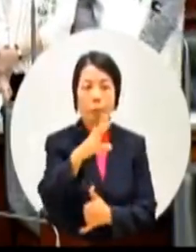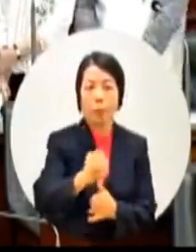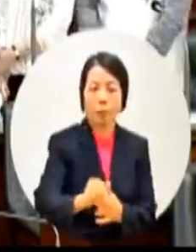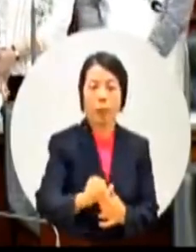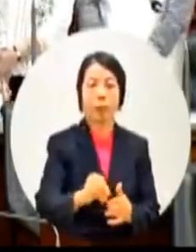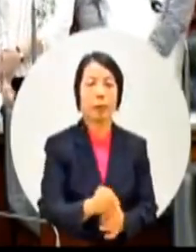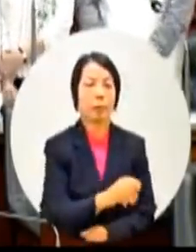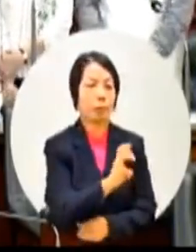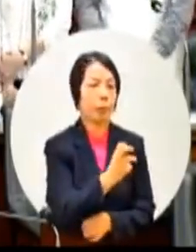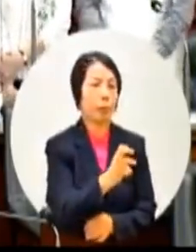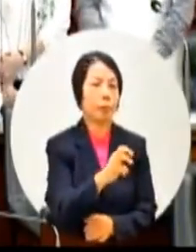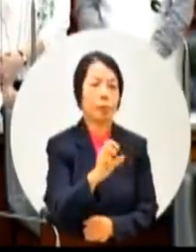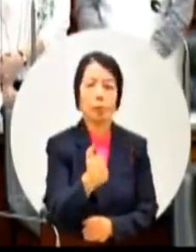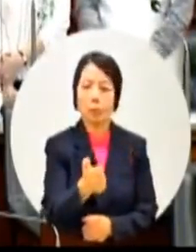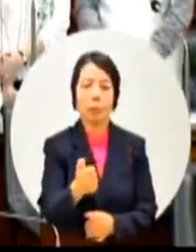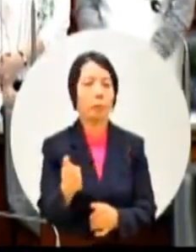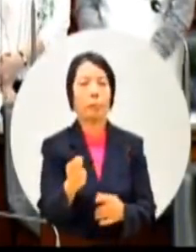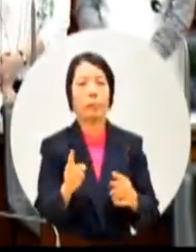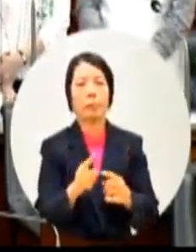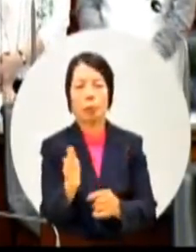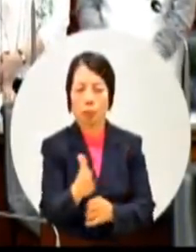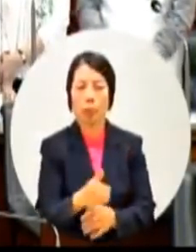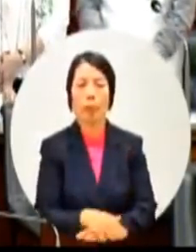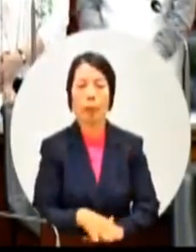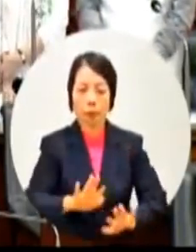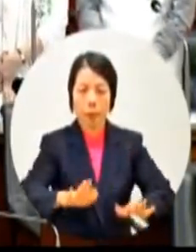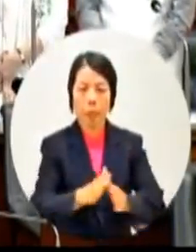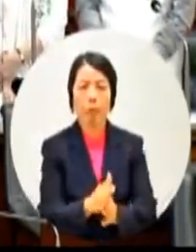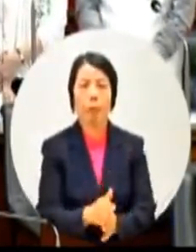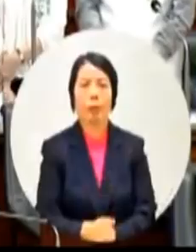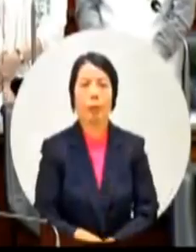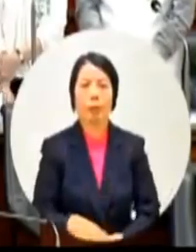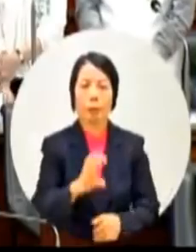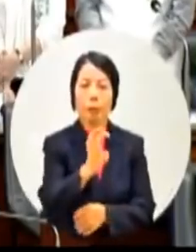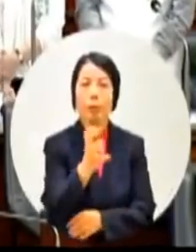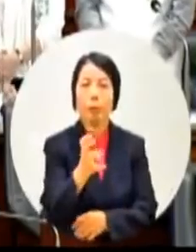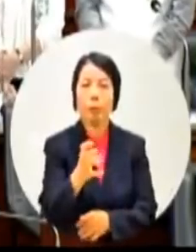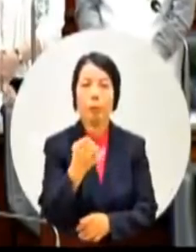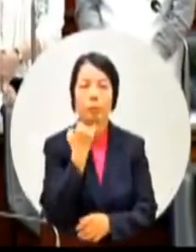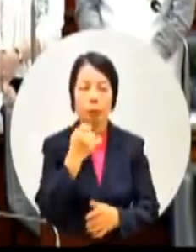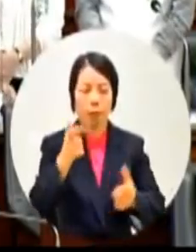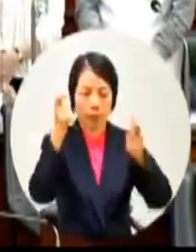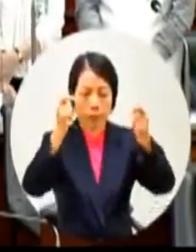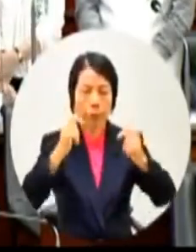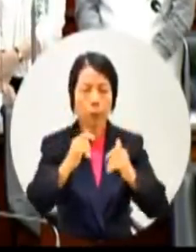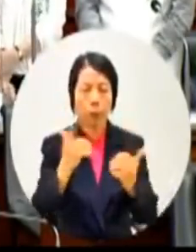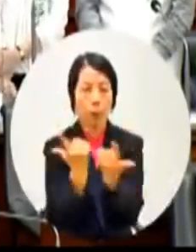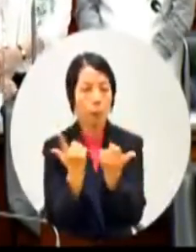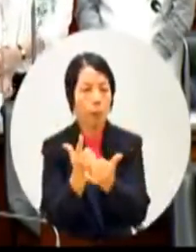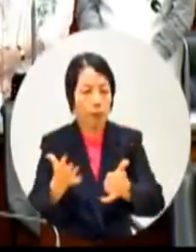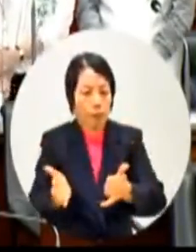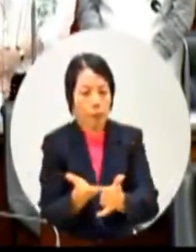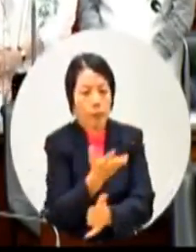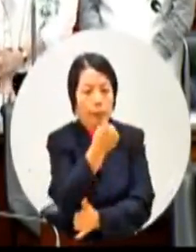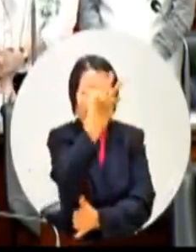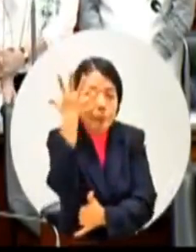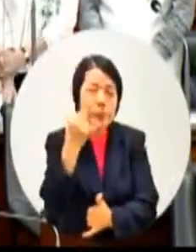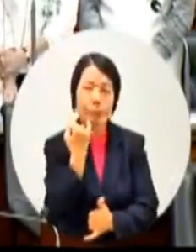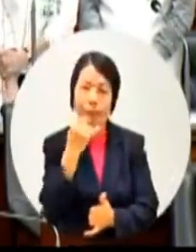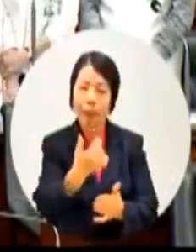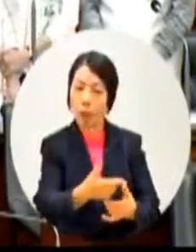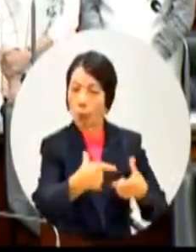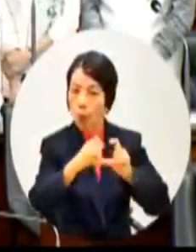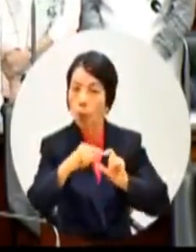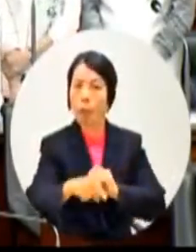中，予你占便宜，四十万，讲阮高雄北漂，四十万好唔好？吼，安尼四十万，你敢知影？你四档呢？啊，一档要转来偌